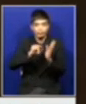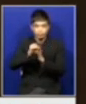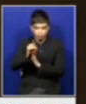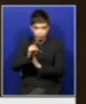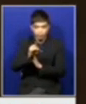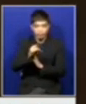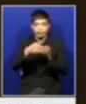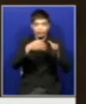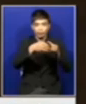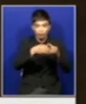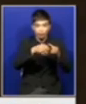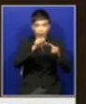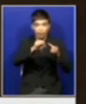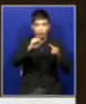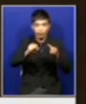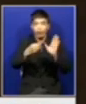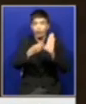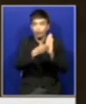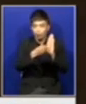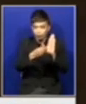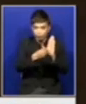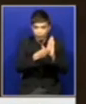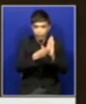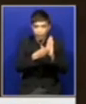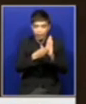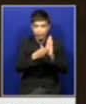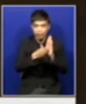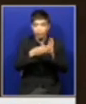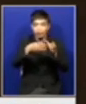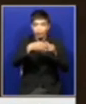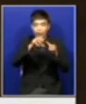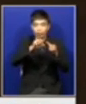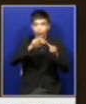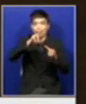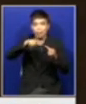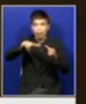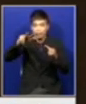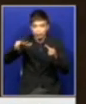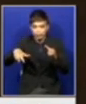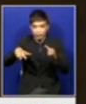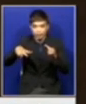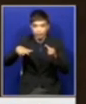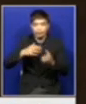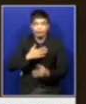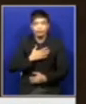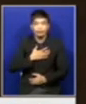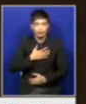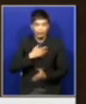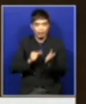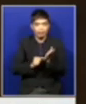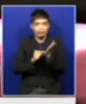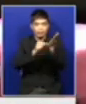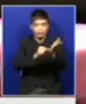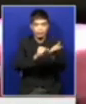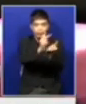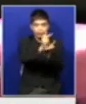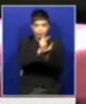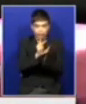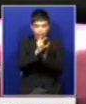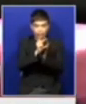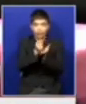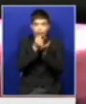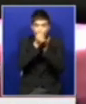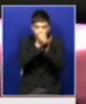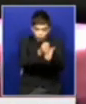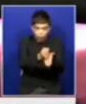เพื่อไทยขอร่วมอภิปรายพระราชกำหนดให้อำนาจกระทรวงการคลังกู้เงินเพื่อแก้ปัญหาเยียวยา